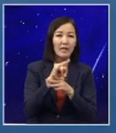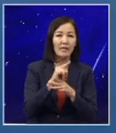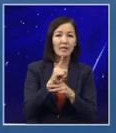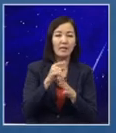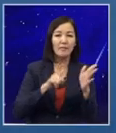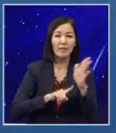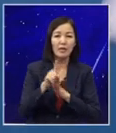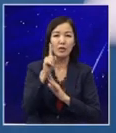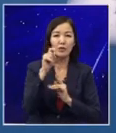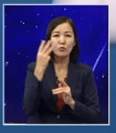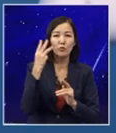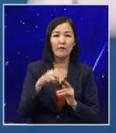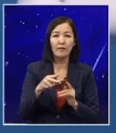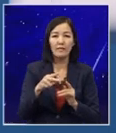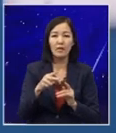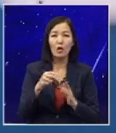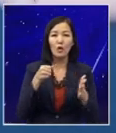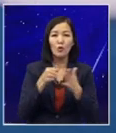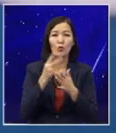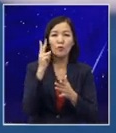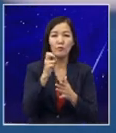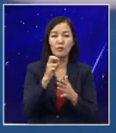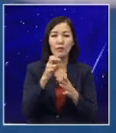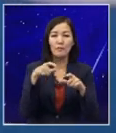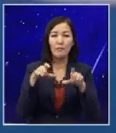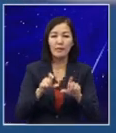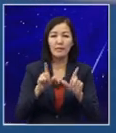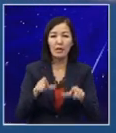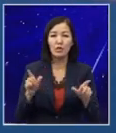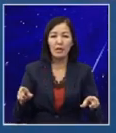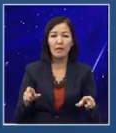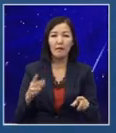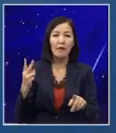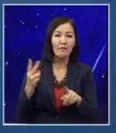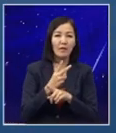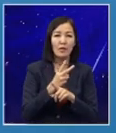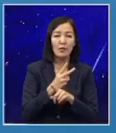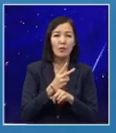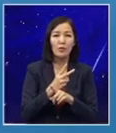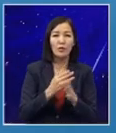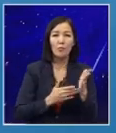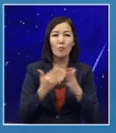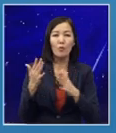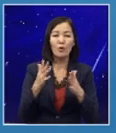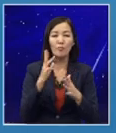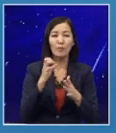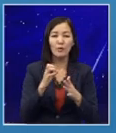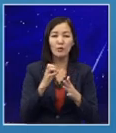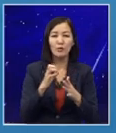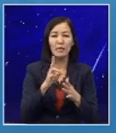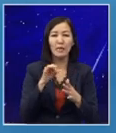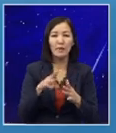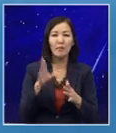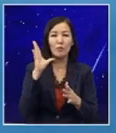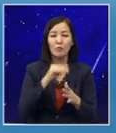120 до 200 пассажиров. Дальность его полета более 3500 километров. Второй прототип – это региональный турбовинтовой самолет, который